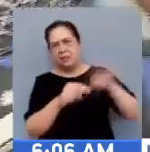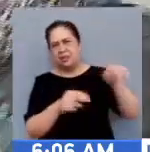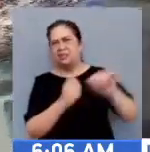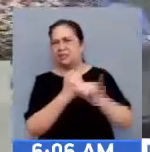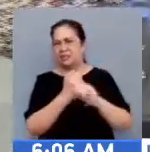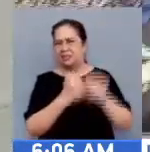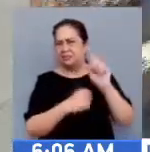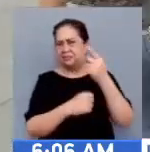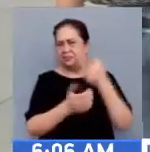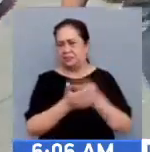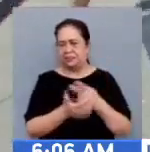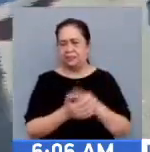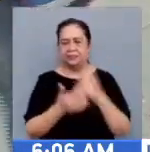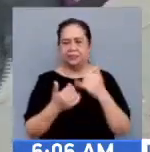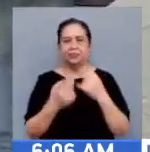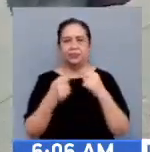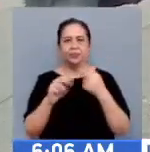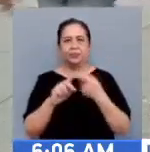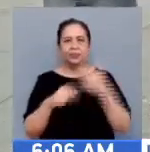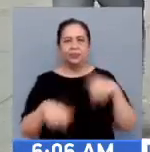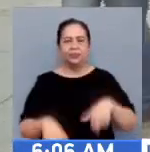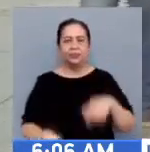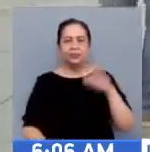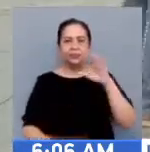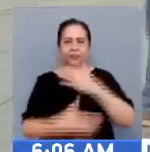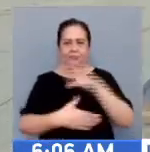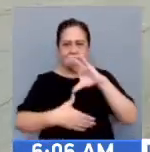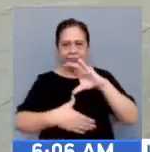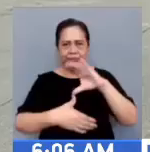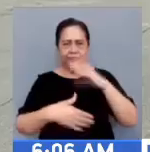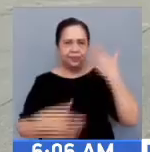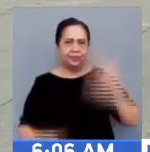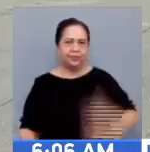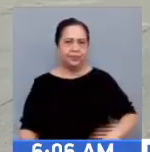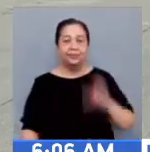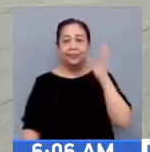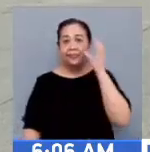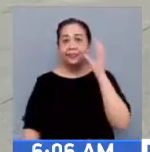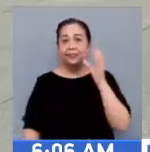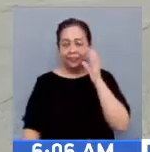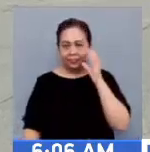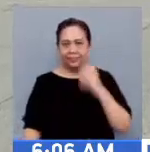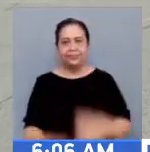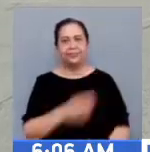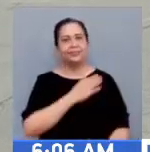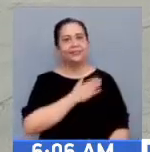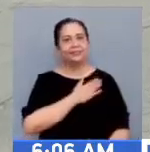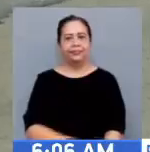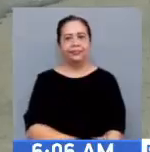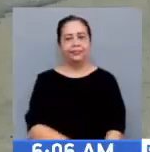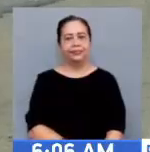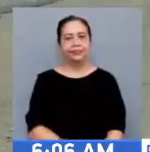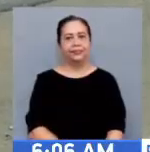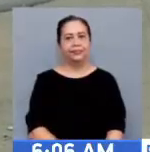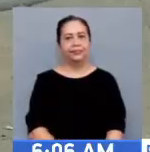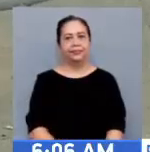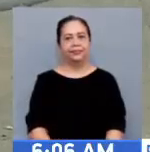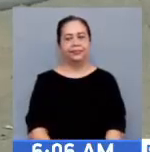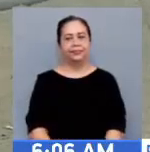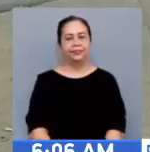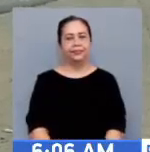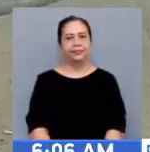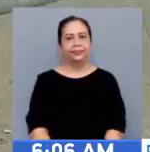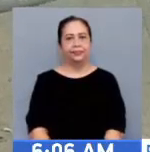ang unang balita mula rito sa Caloocan City. Ako si Corrine Katibayan, buong puso para sa Pilipino.